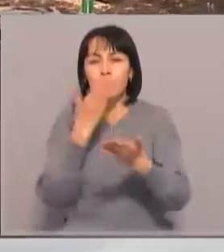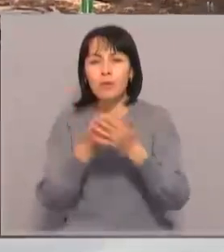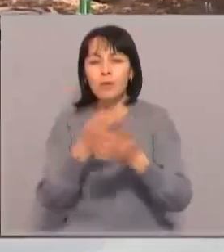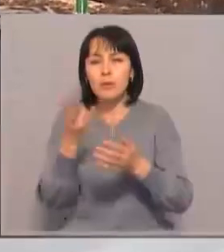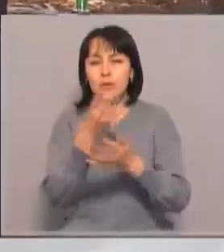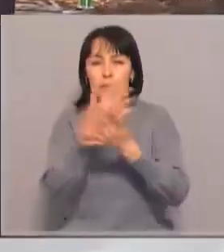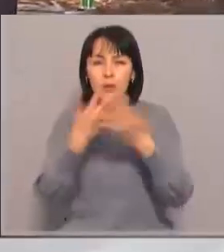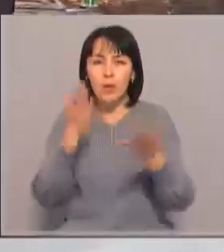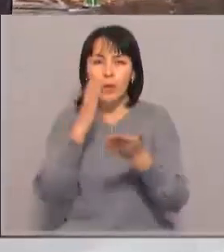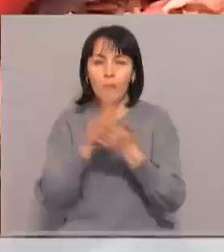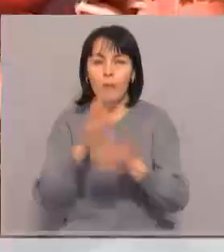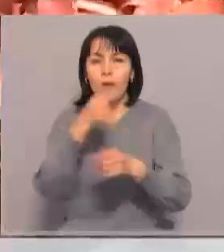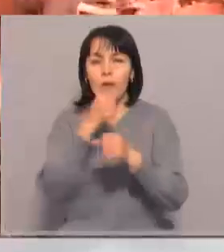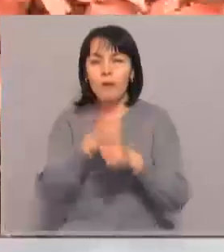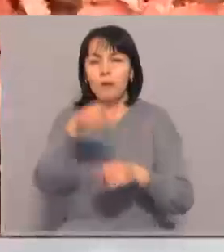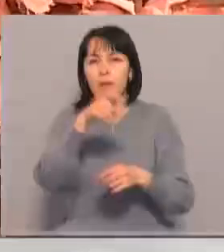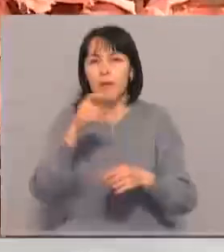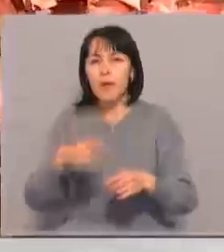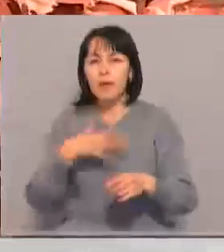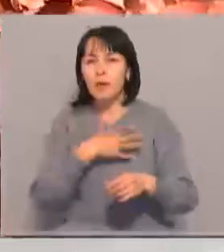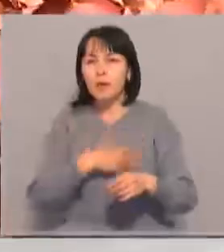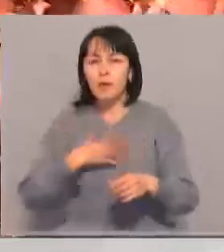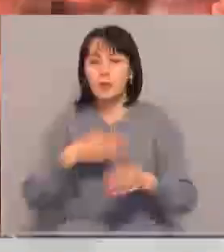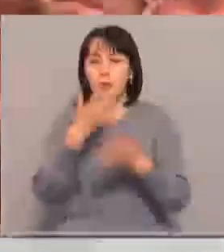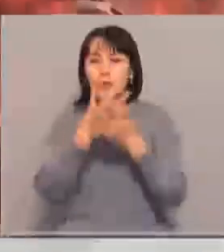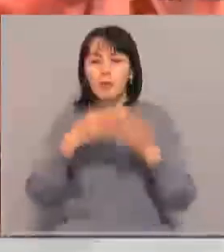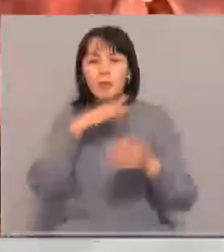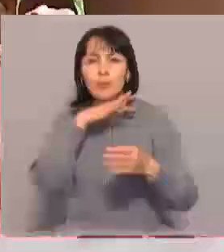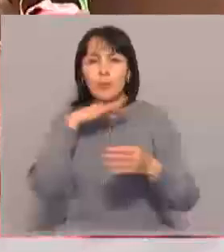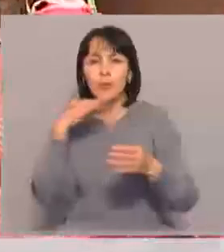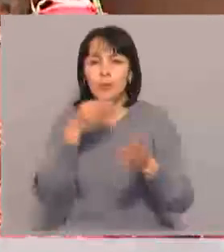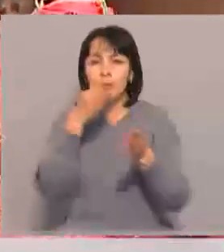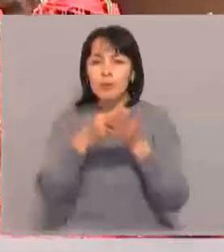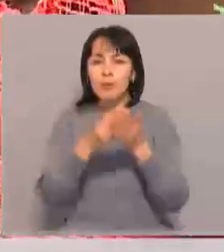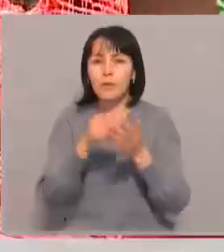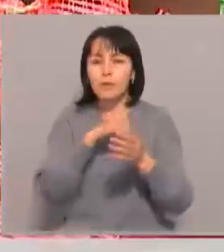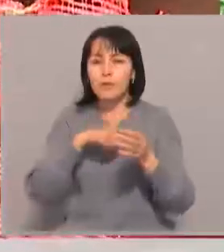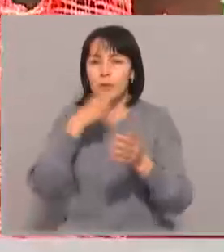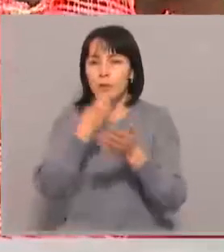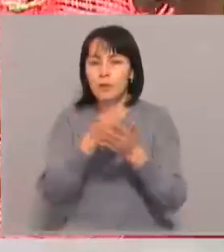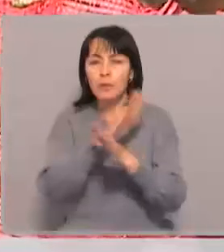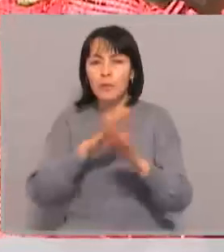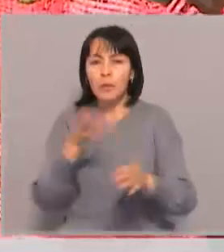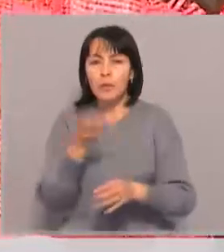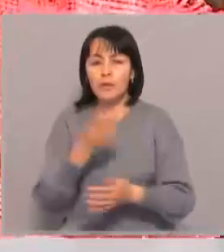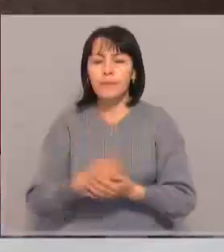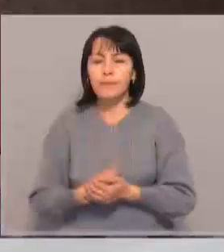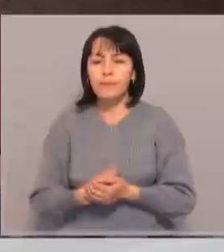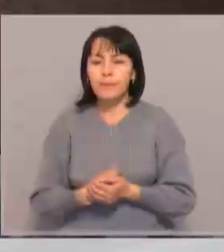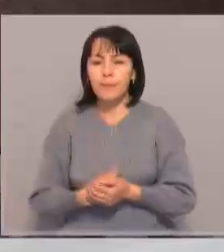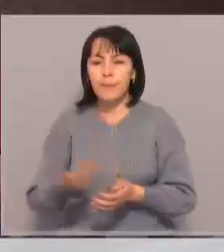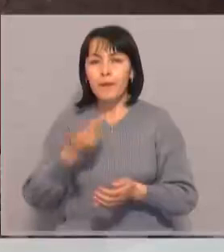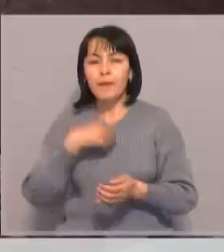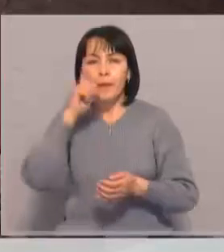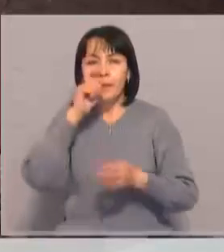қажетті тауар бар. Бастысы халық даурығып, өнімді көп сатып алып, бағаны қолдан көтеріп алмау керек дейді. Біздегі мынау